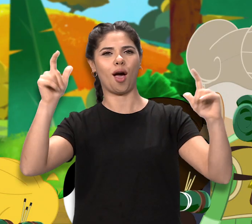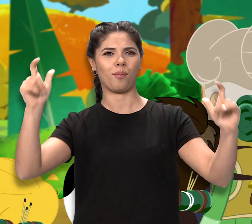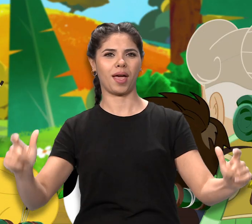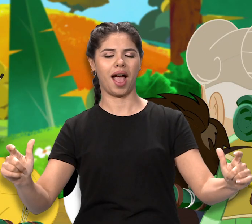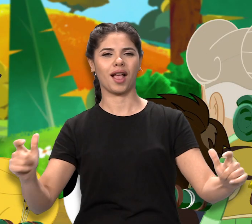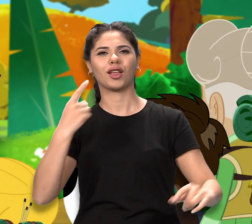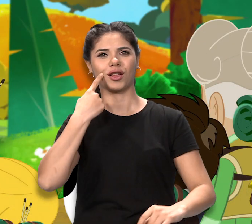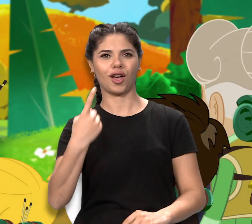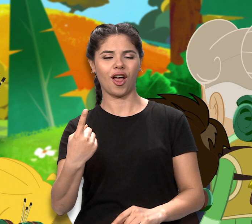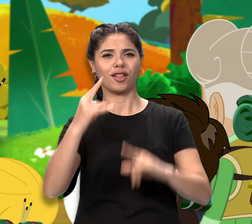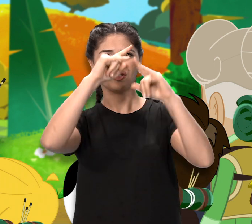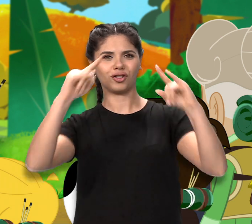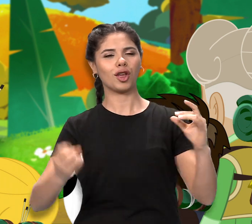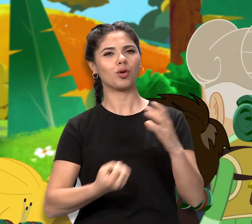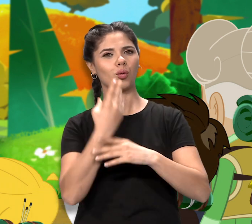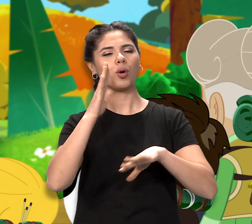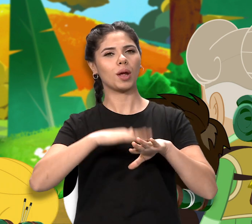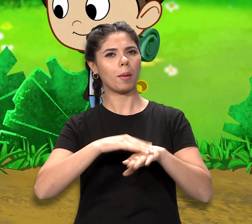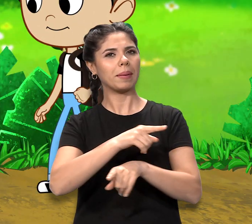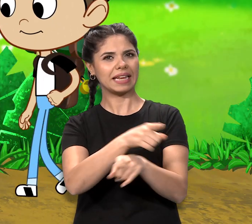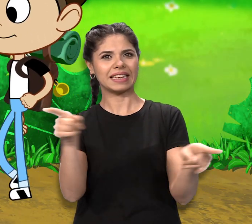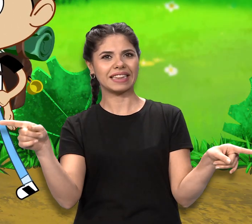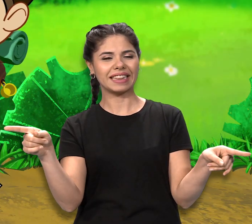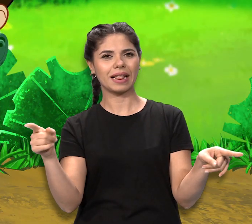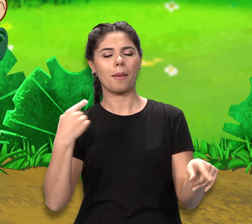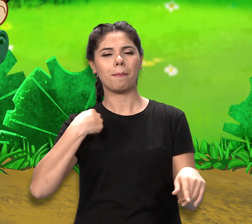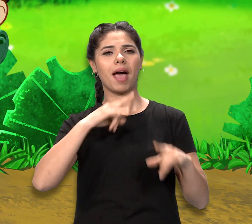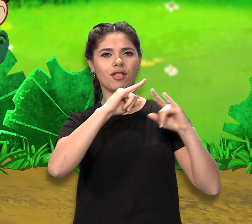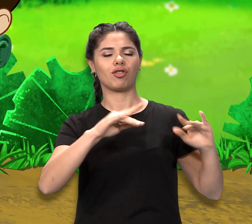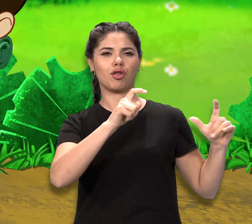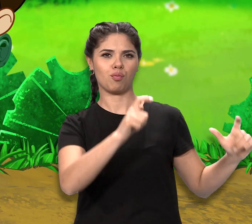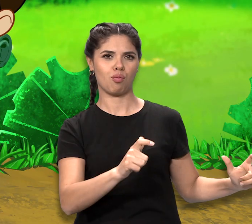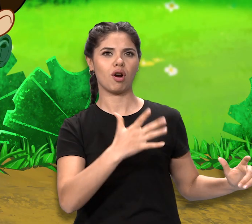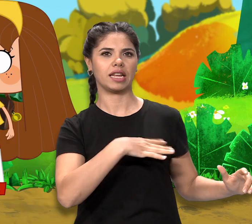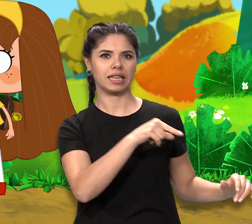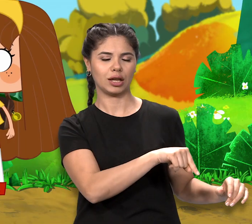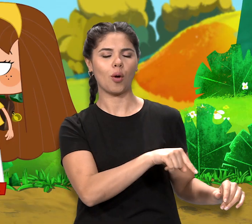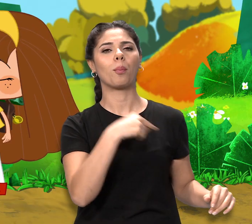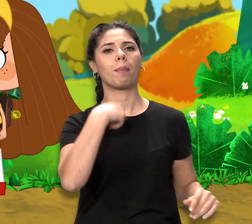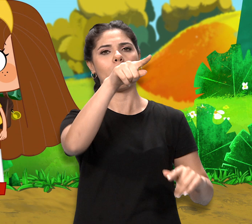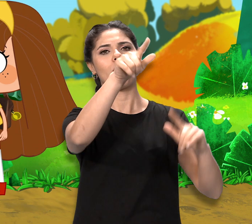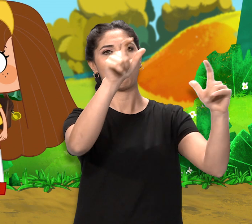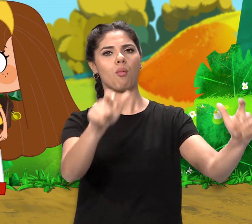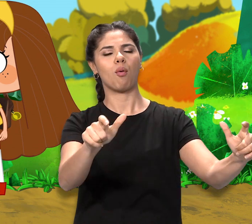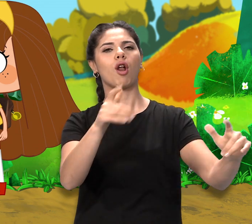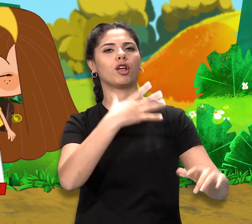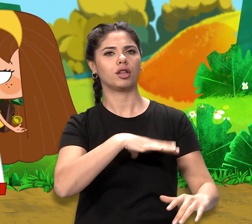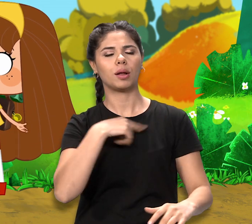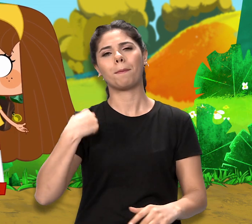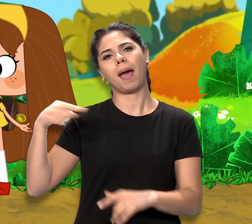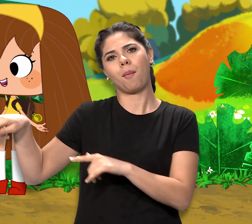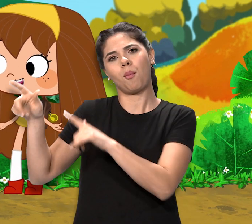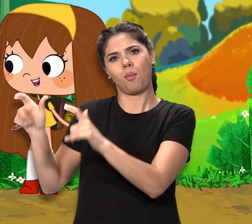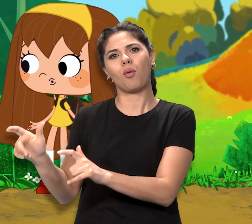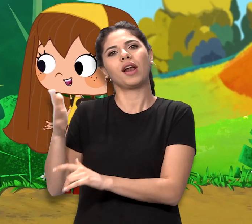Kamp alanımız burası. Çadırlarımızı kurabiliriz. Ben çadırımı buraya kuracağım. Ben de buraya. O